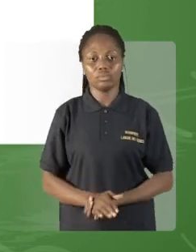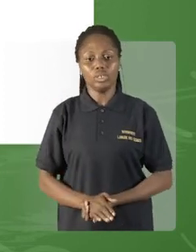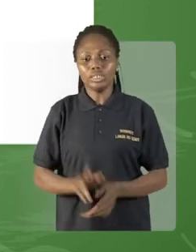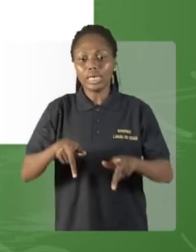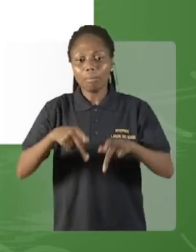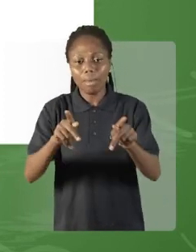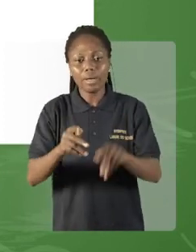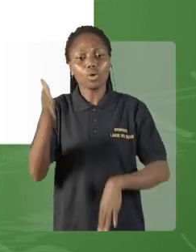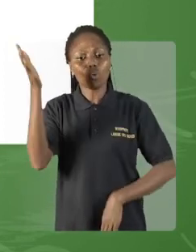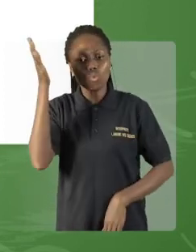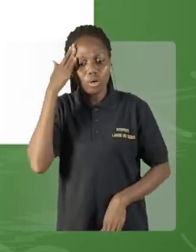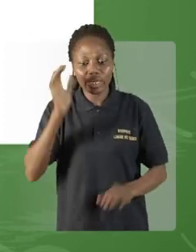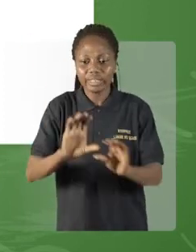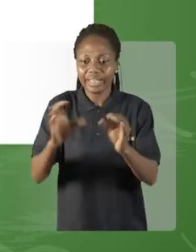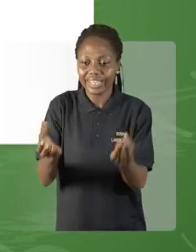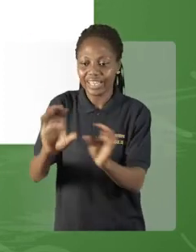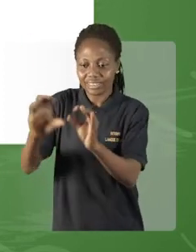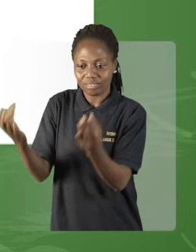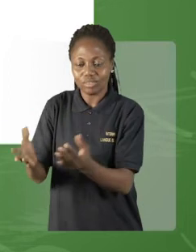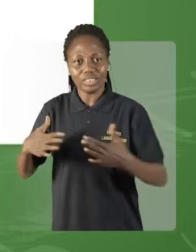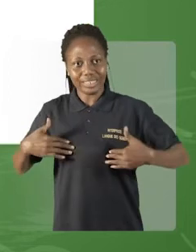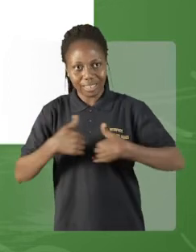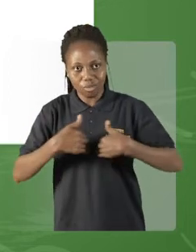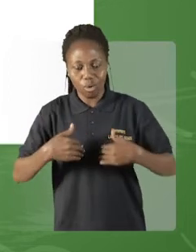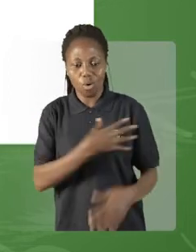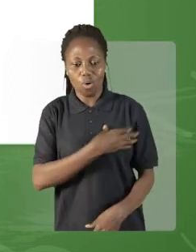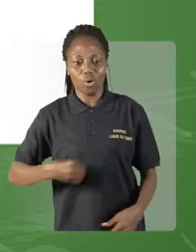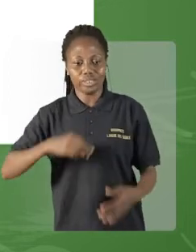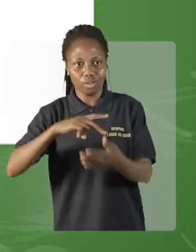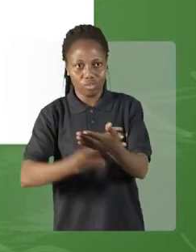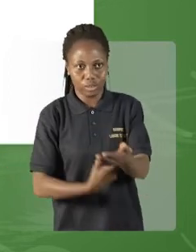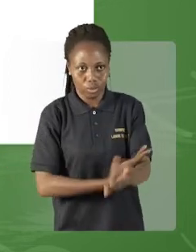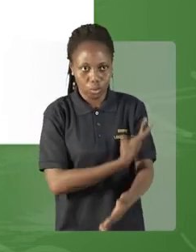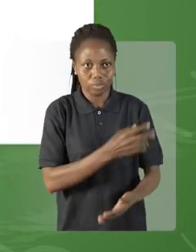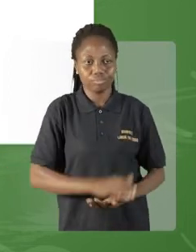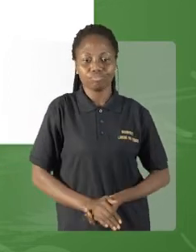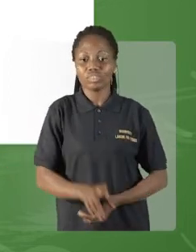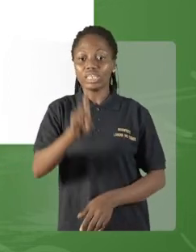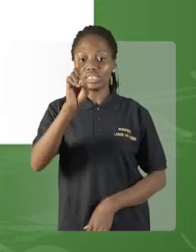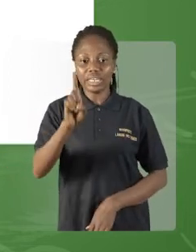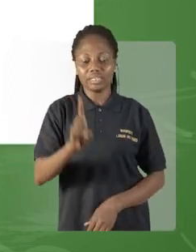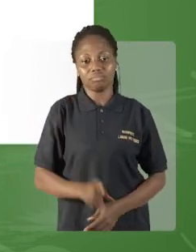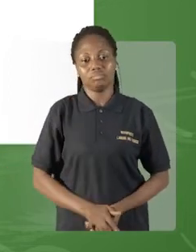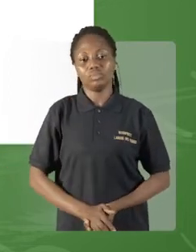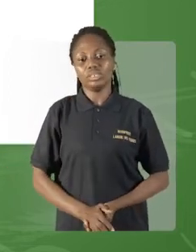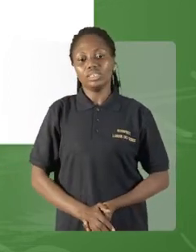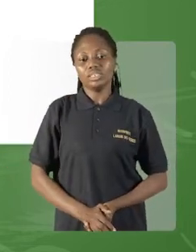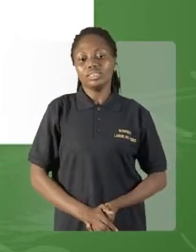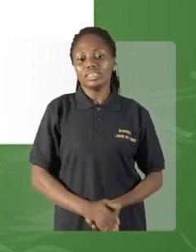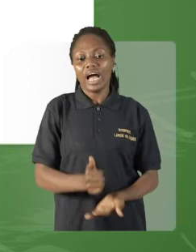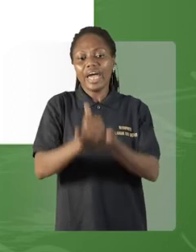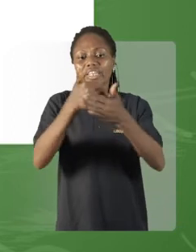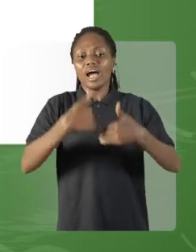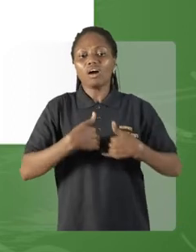d. Adoucir le climat. Petit e. Préserver l'équilibre de